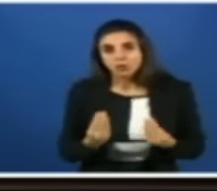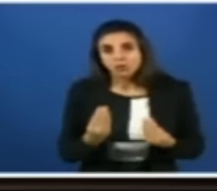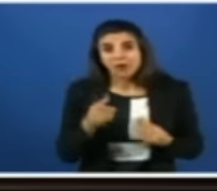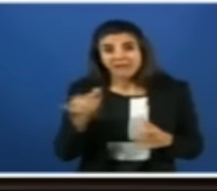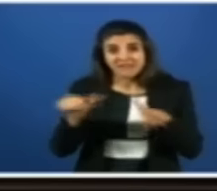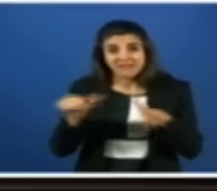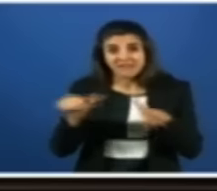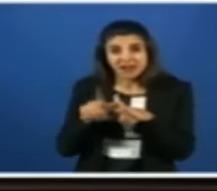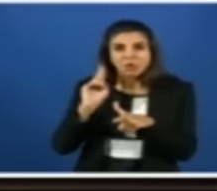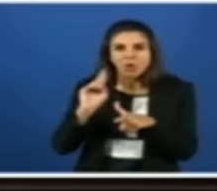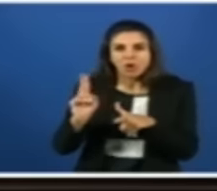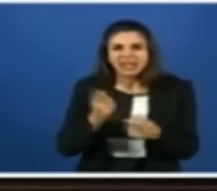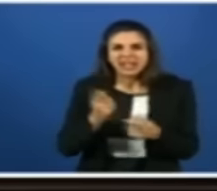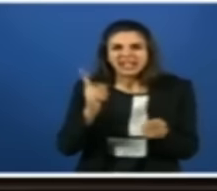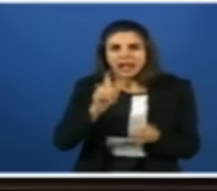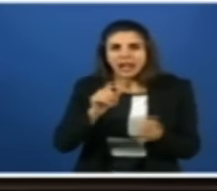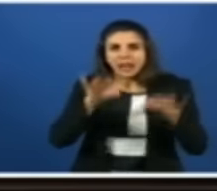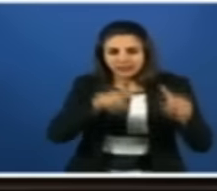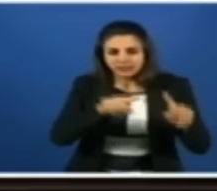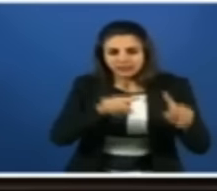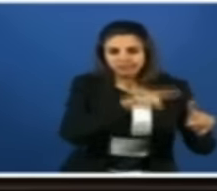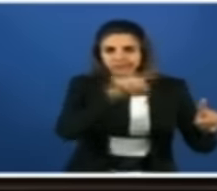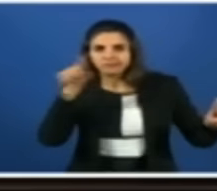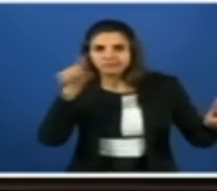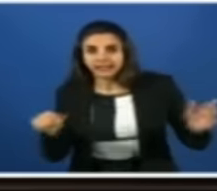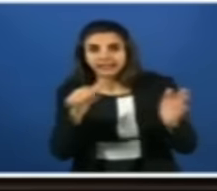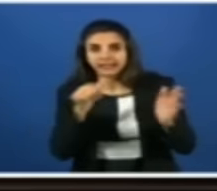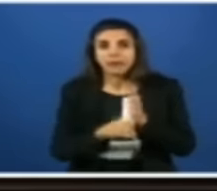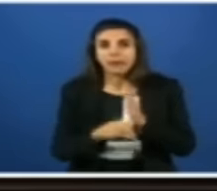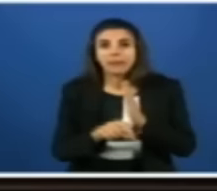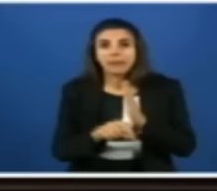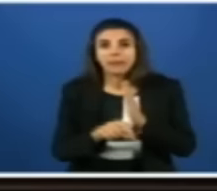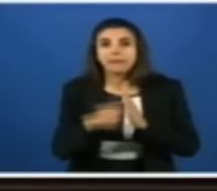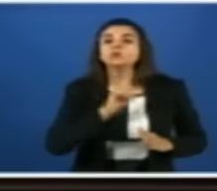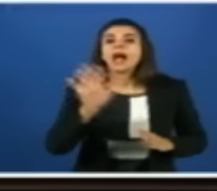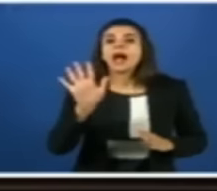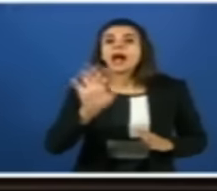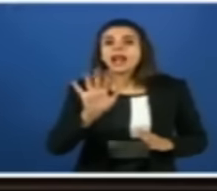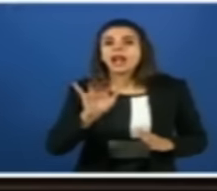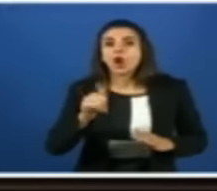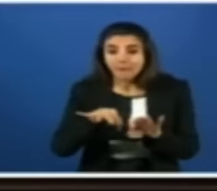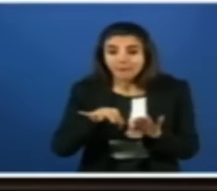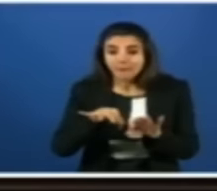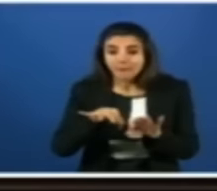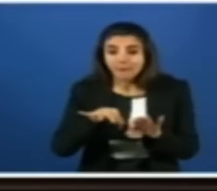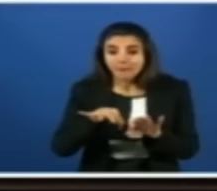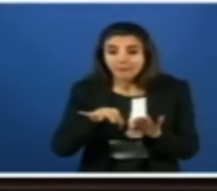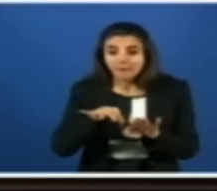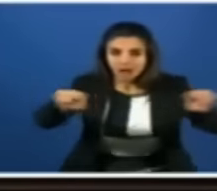Harekatın başlangıcından bu yana 1250 kilometre